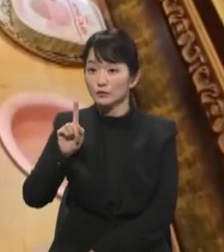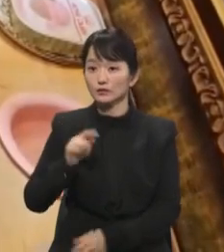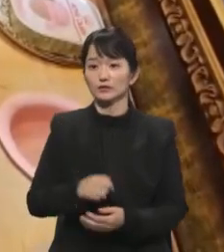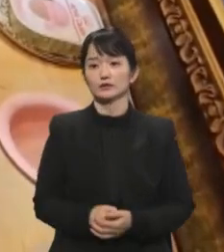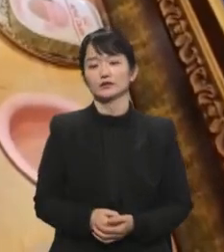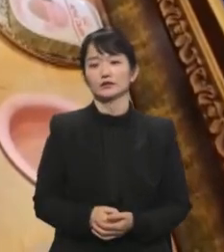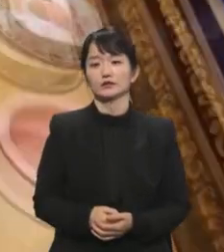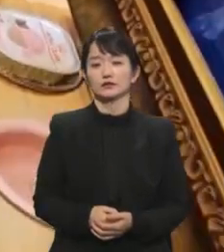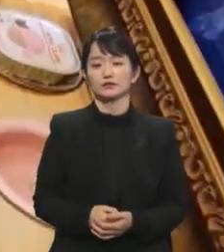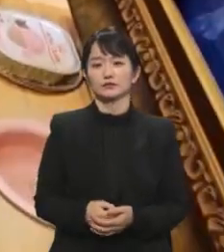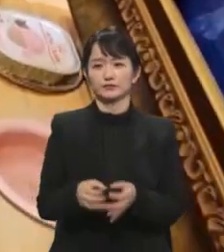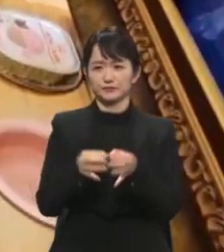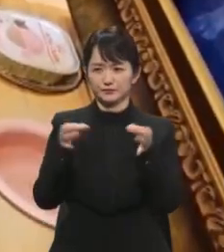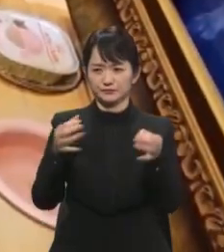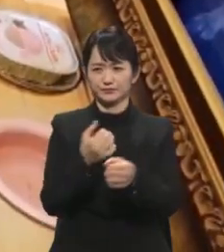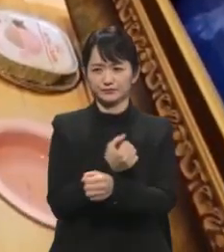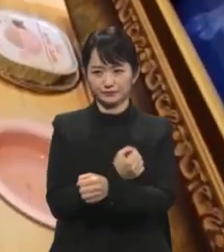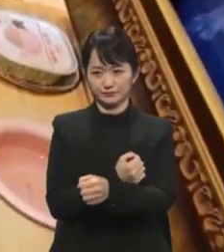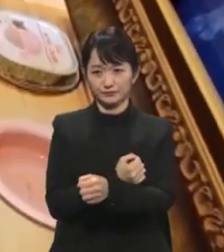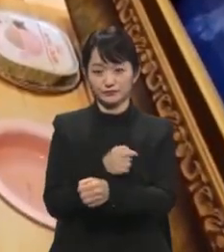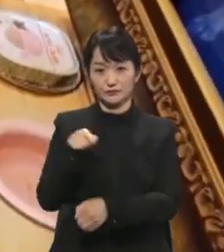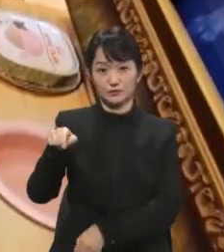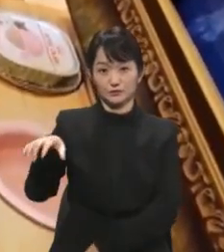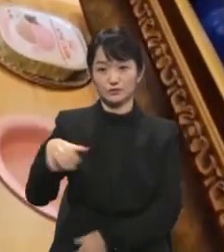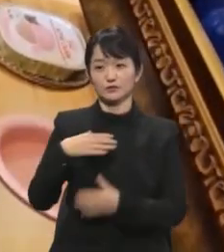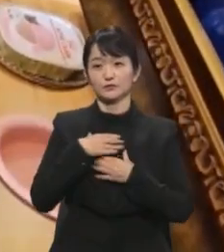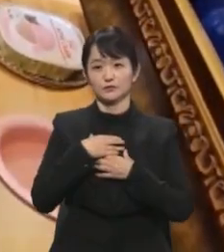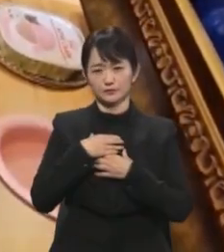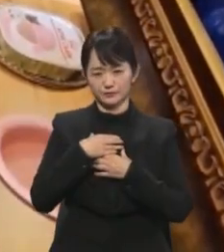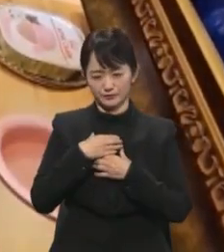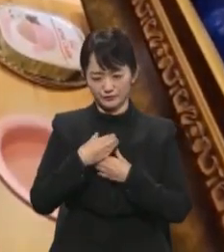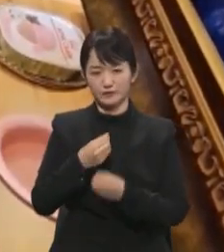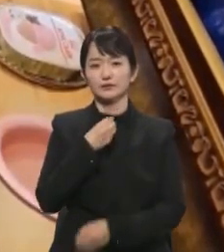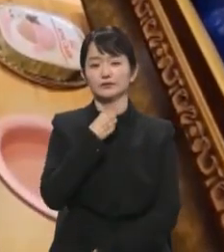그동안 정말 고생했어, 럭키야. 그곳에서는 편안하길 바랄게.